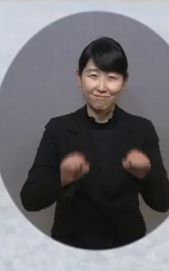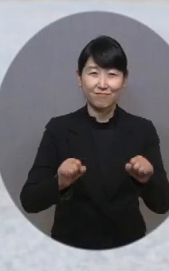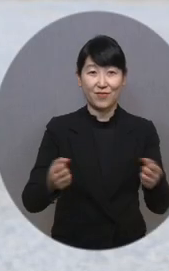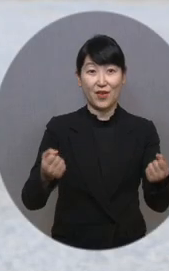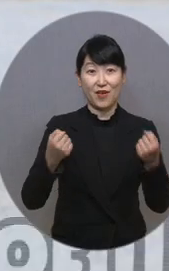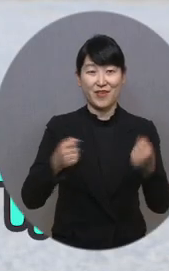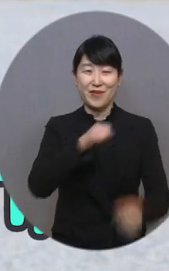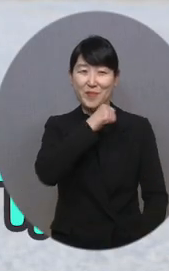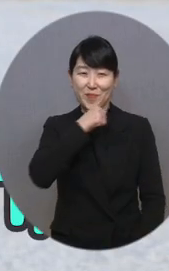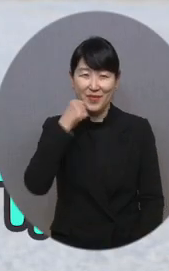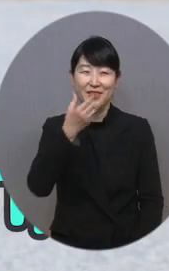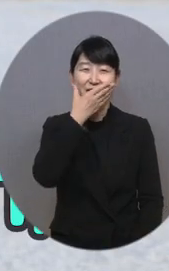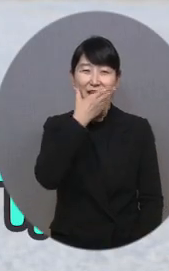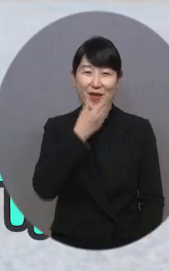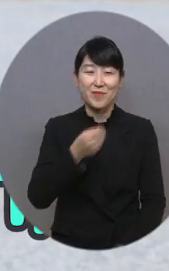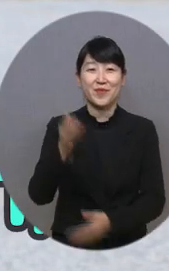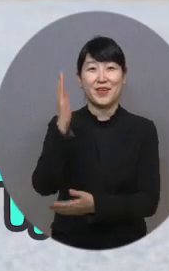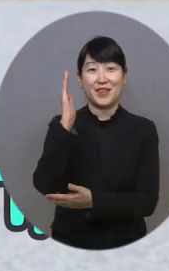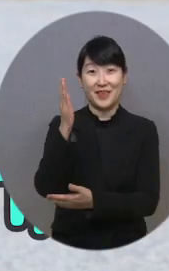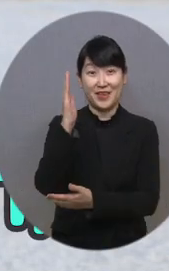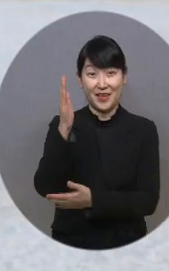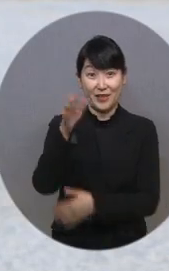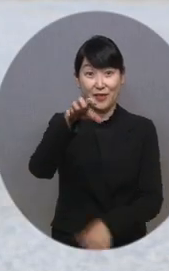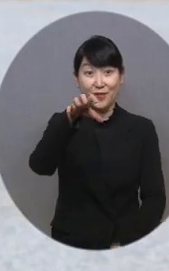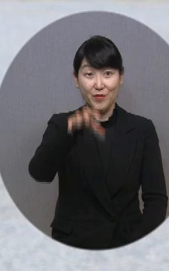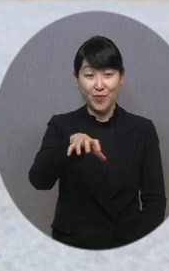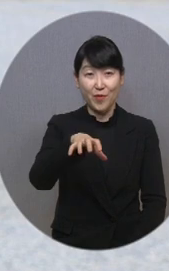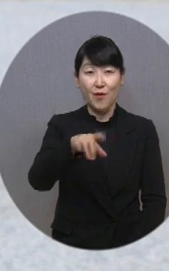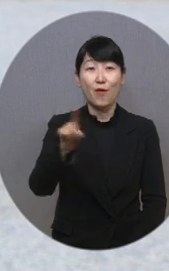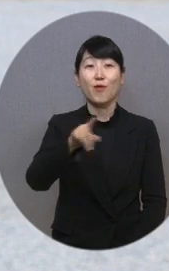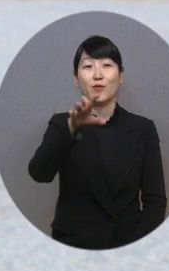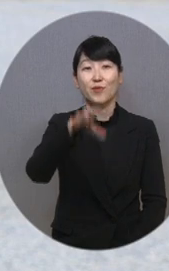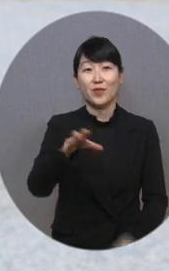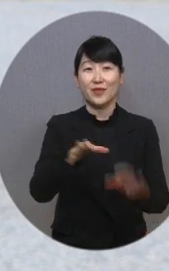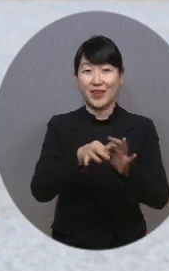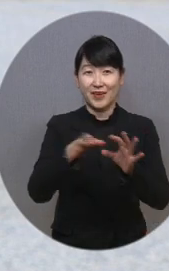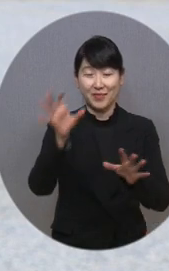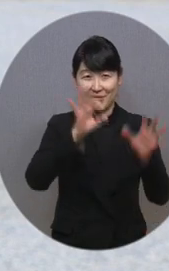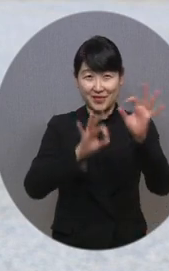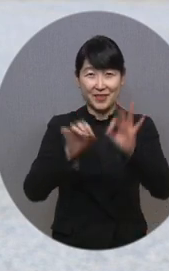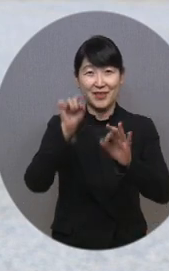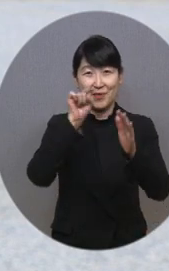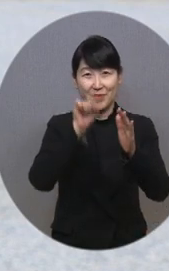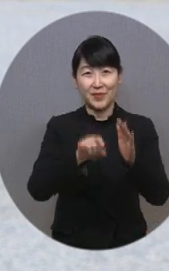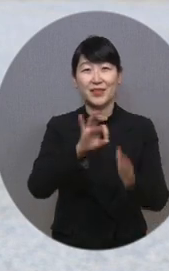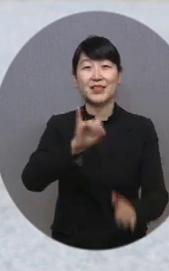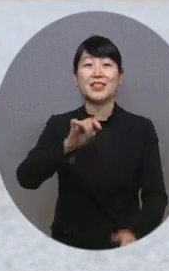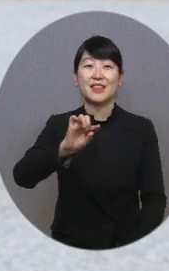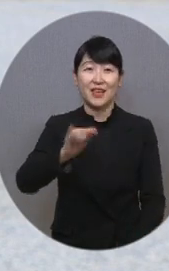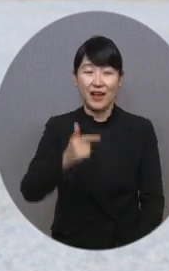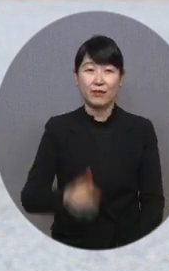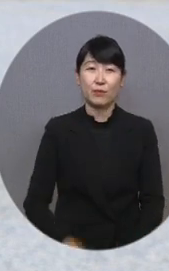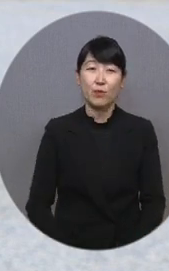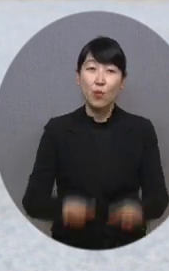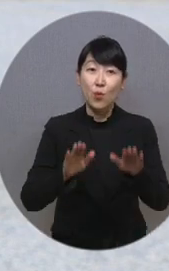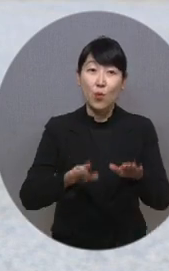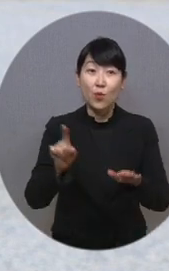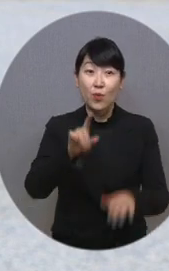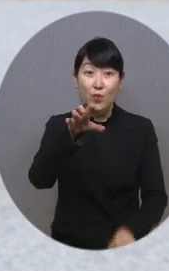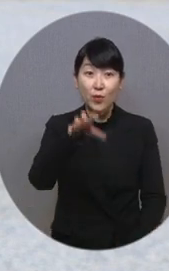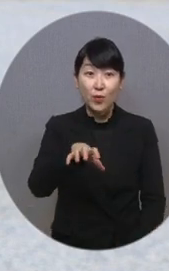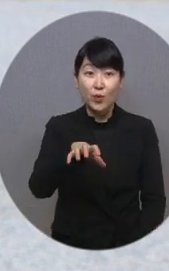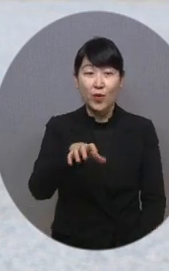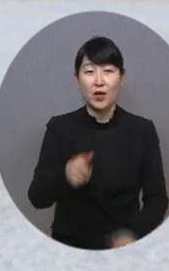건강하고 맛있고 행복한 이야기가 있는 곳이라면 어디든지 찾아가는 이안입니다. 제가 오늘은 어디를 왔냐면요,